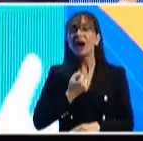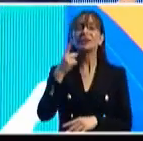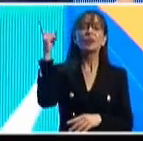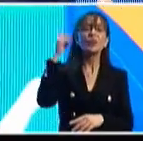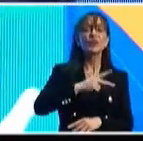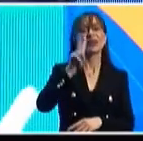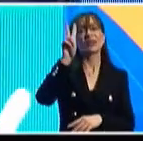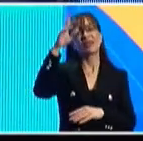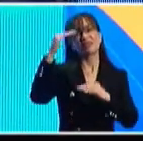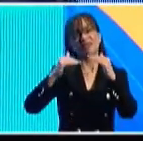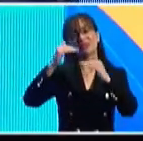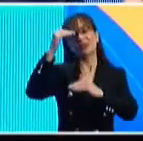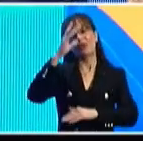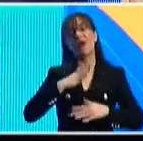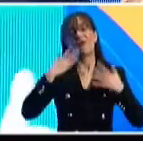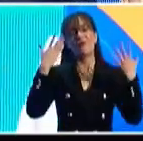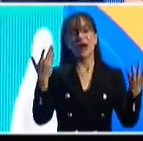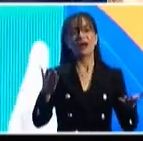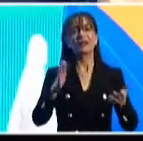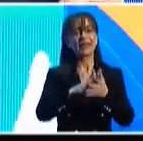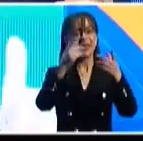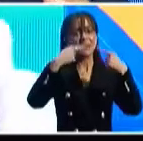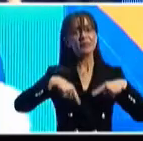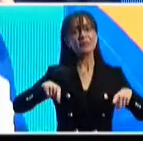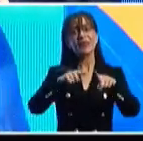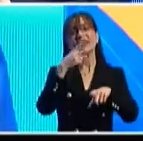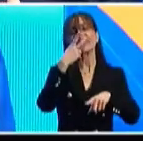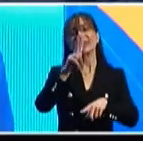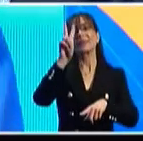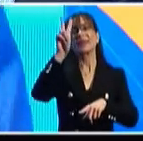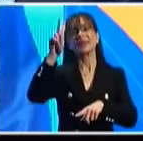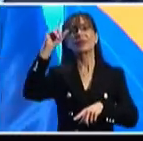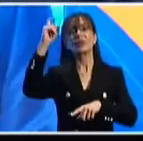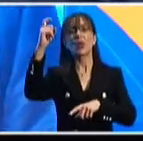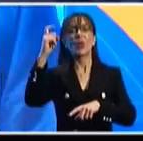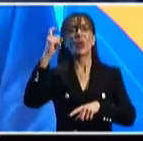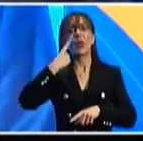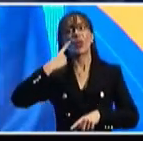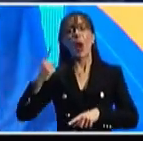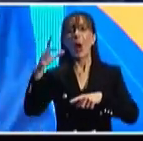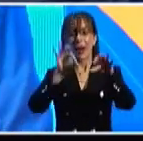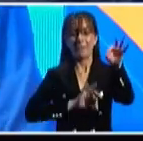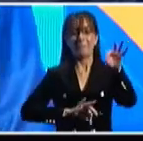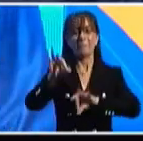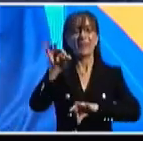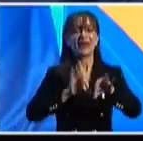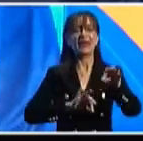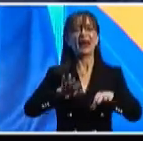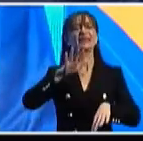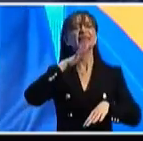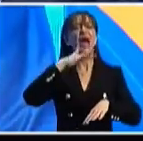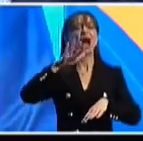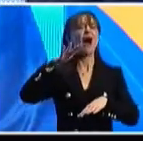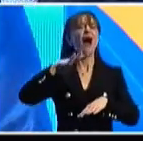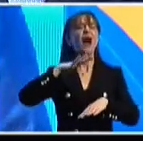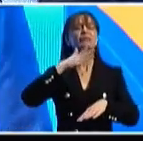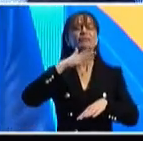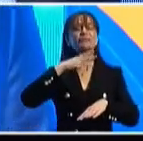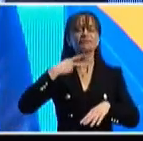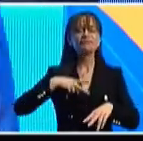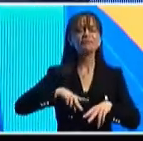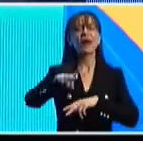seviyesinde kullanılıyor. Biz 2029'daki planımız karayolu payını %60'a düşürmek, raylı